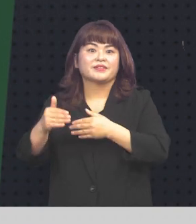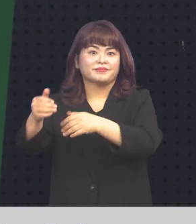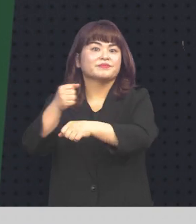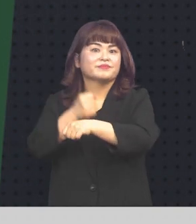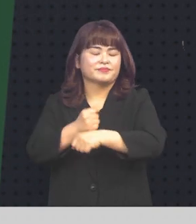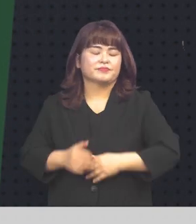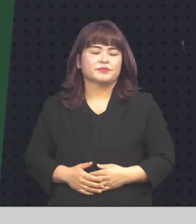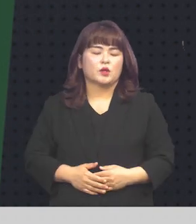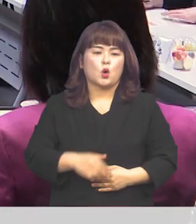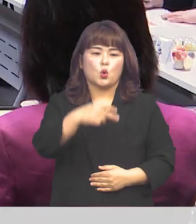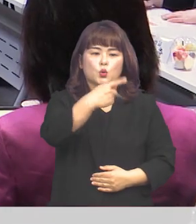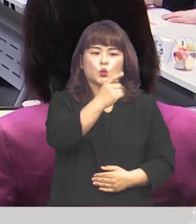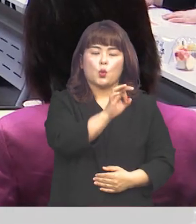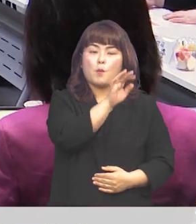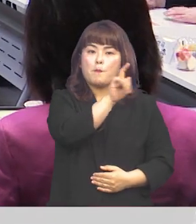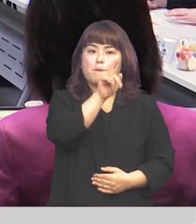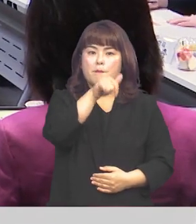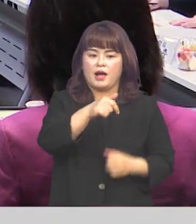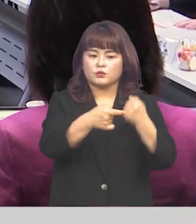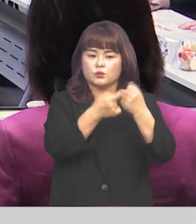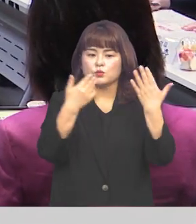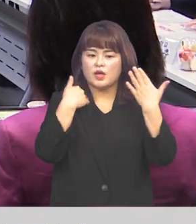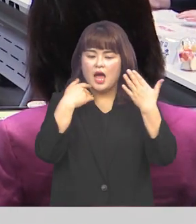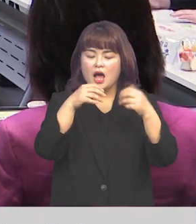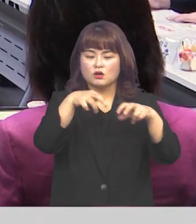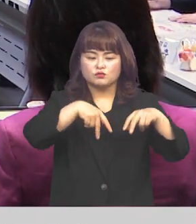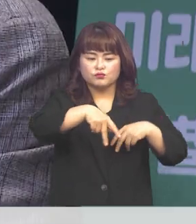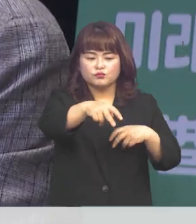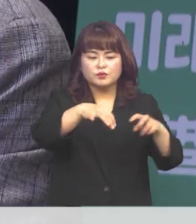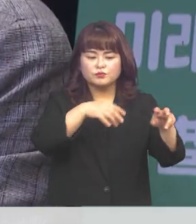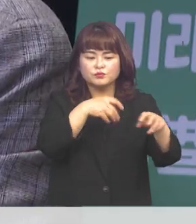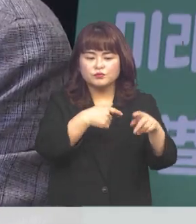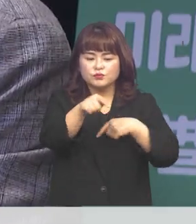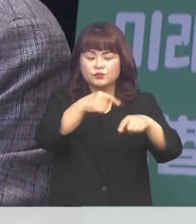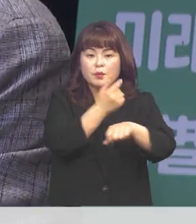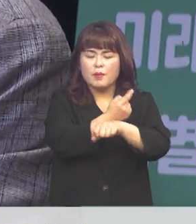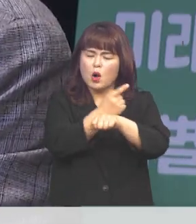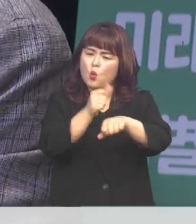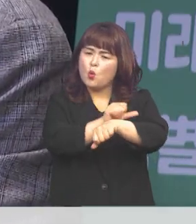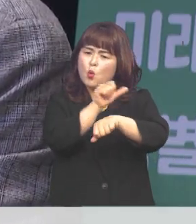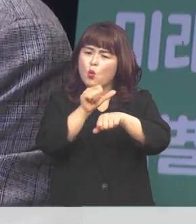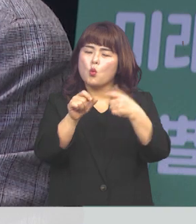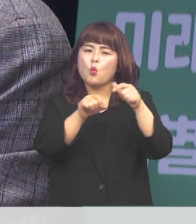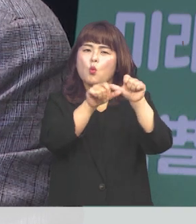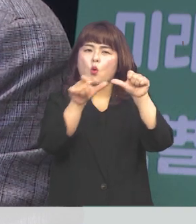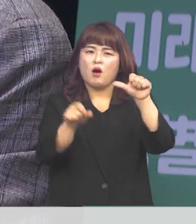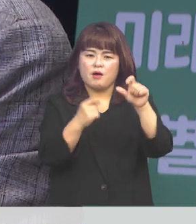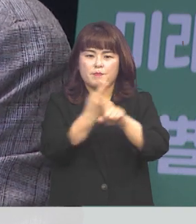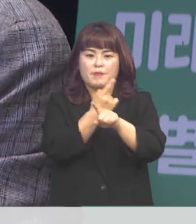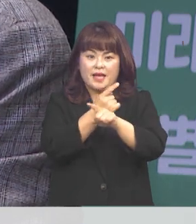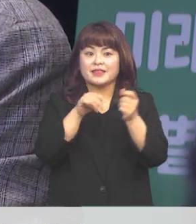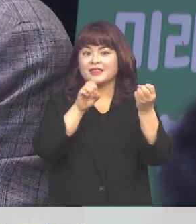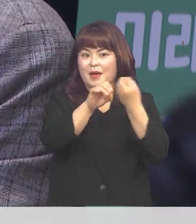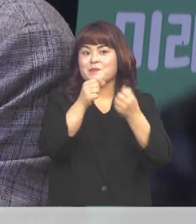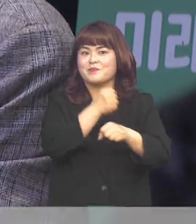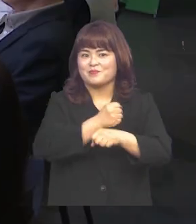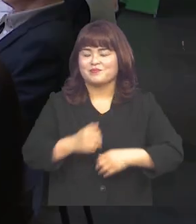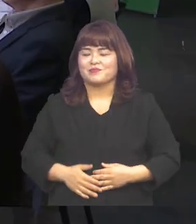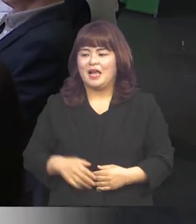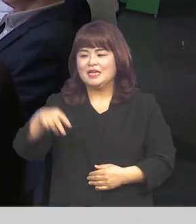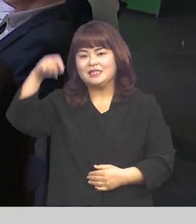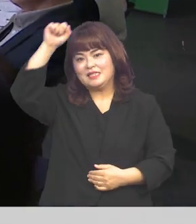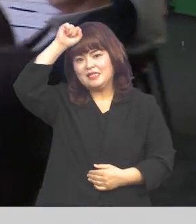했으며 동막초등학교 통학로 보도블록 교체 요청에도 5월 중 정비하겠다고 답했습니다.